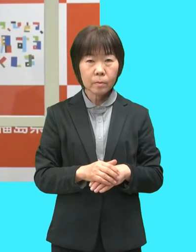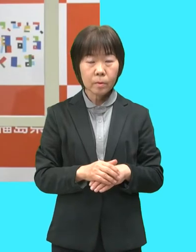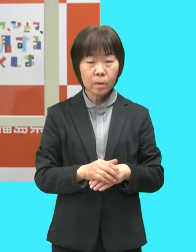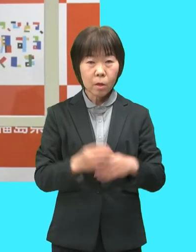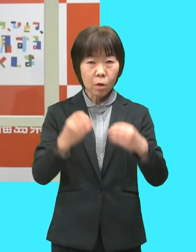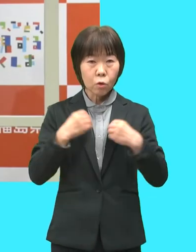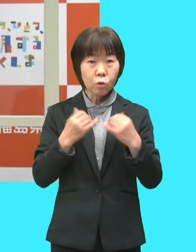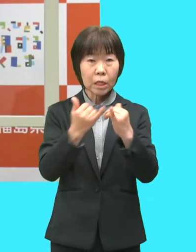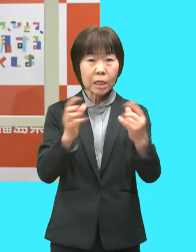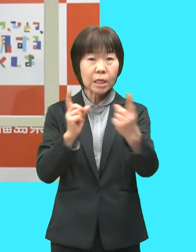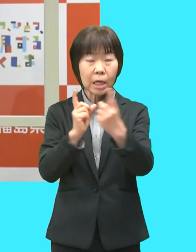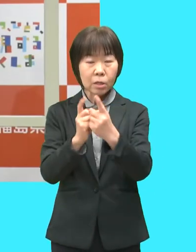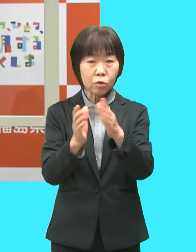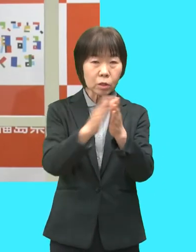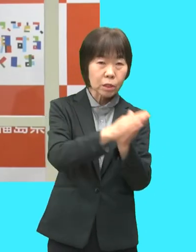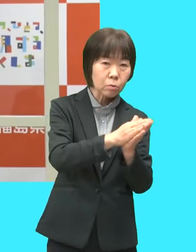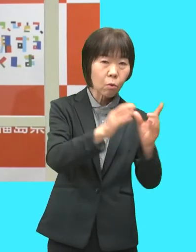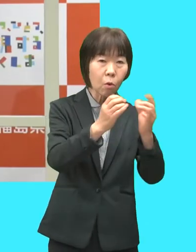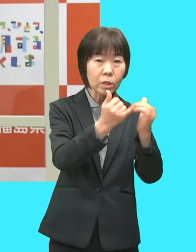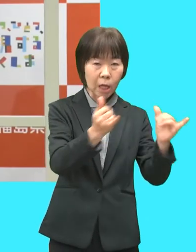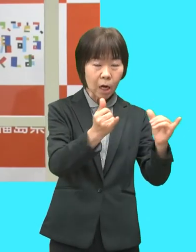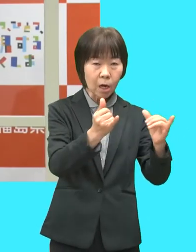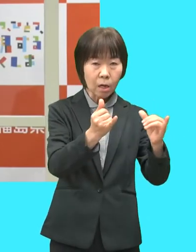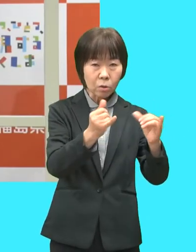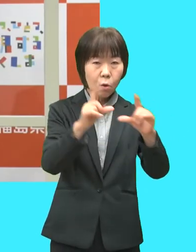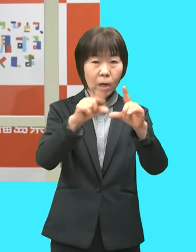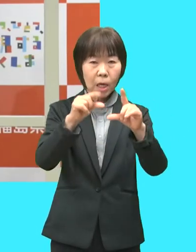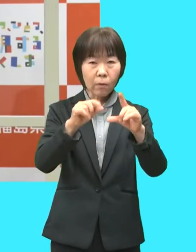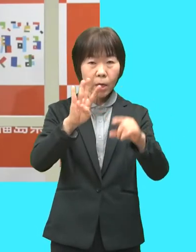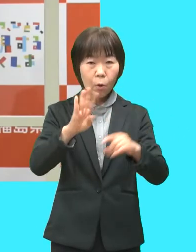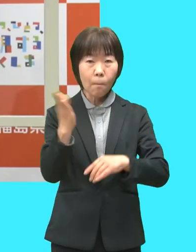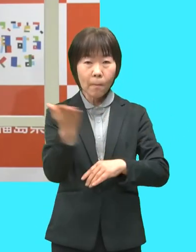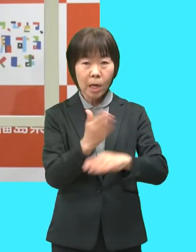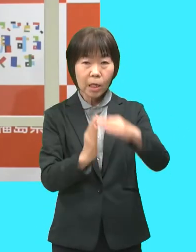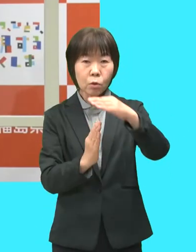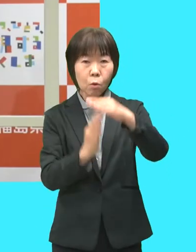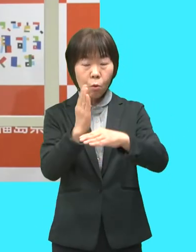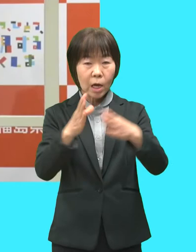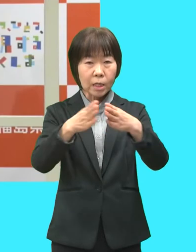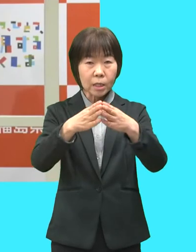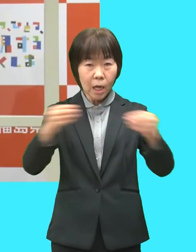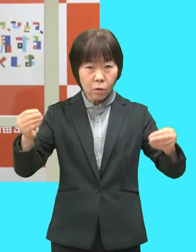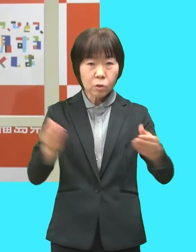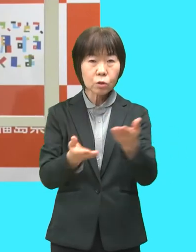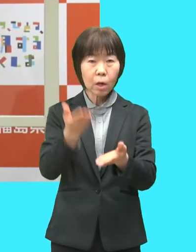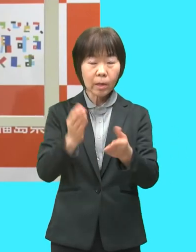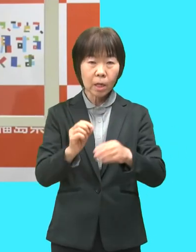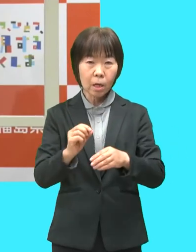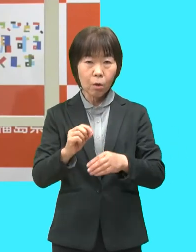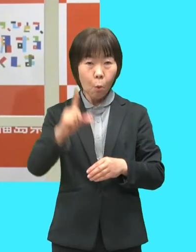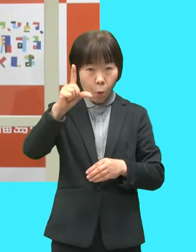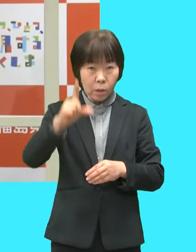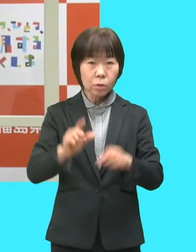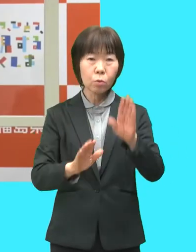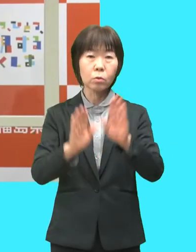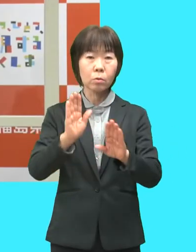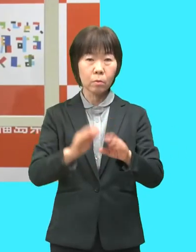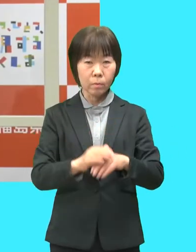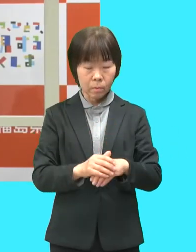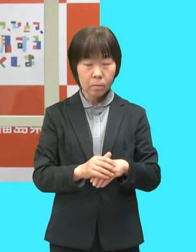者に対する死亡者の割合は 4% を超え全国に比べて高い状況にあります